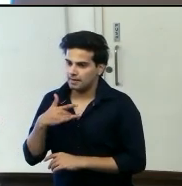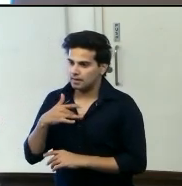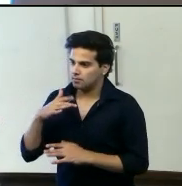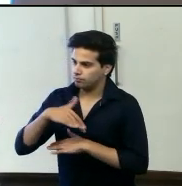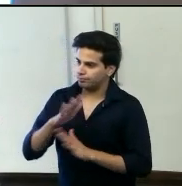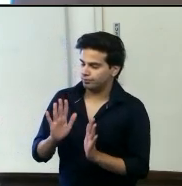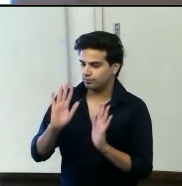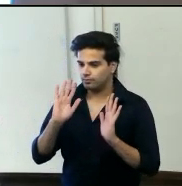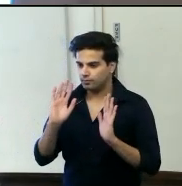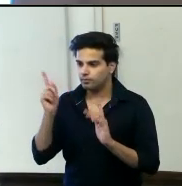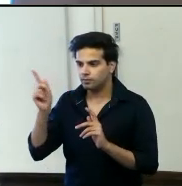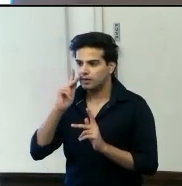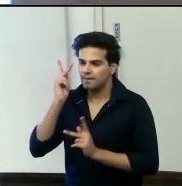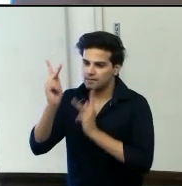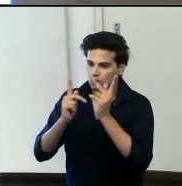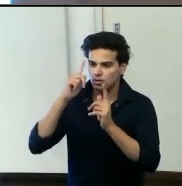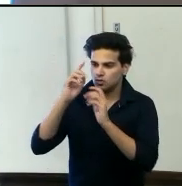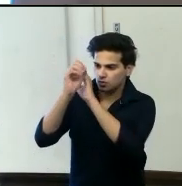ದೃಶ್ಯದ ಬಗ್ಗೆ ಮಾತಾಡುವಾಗ